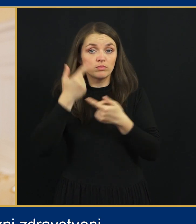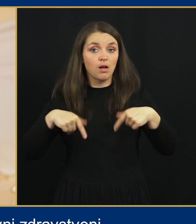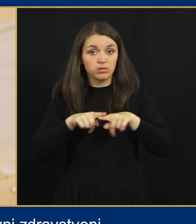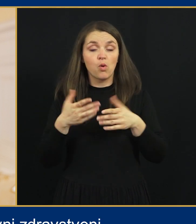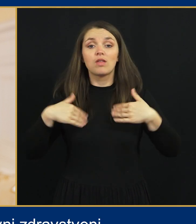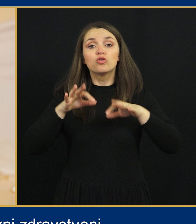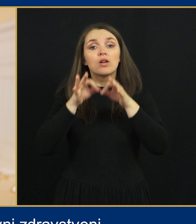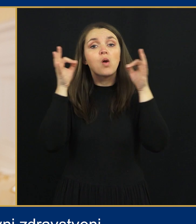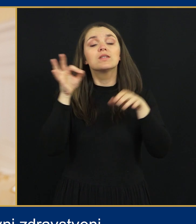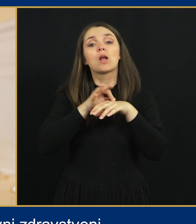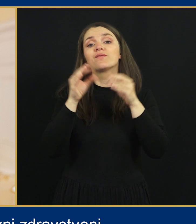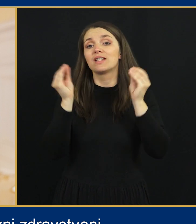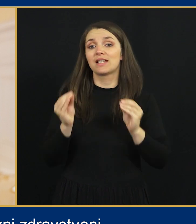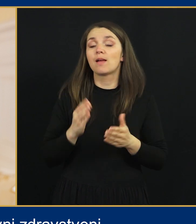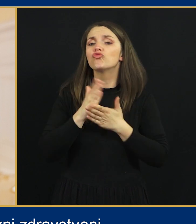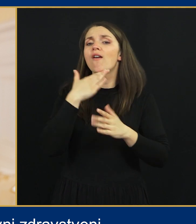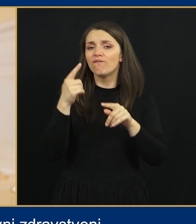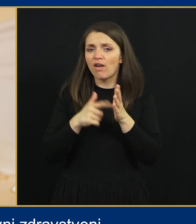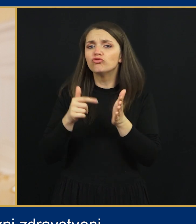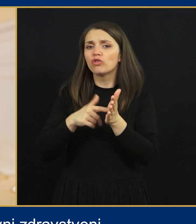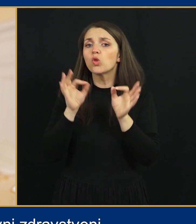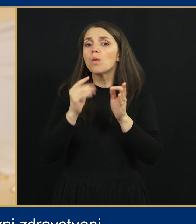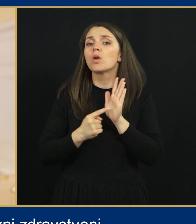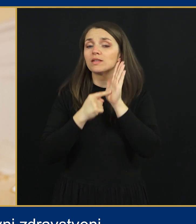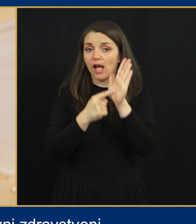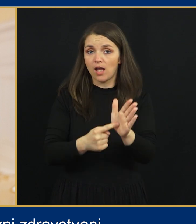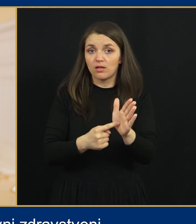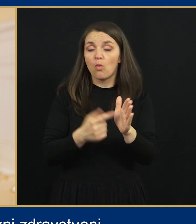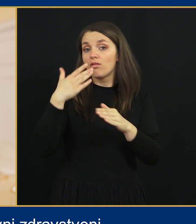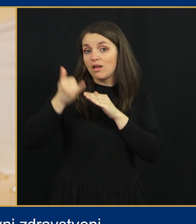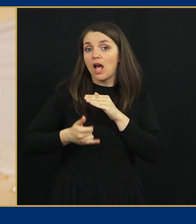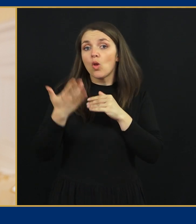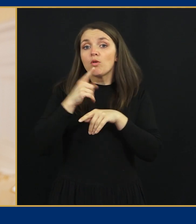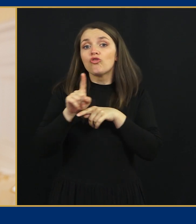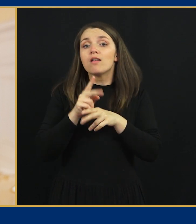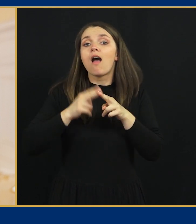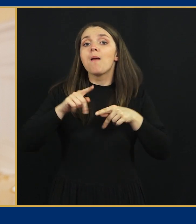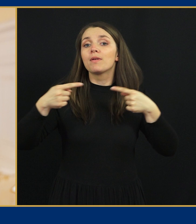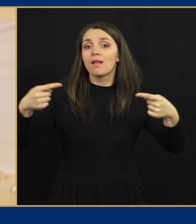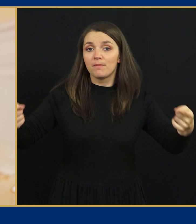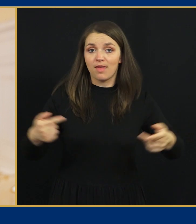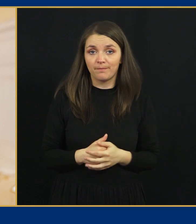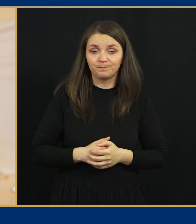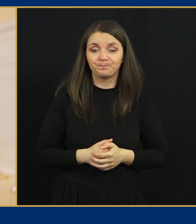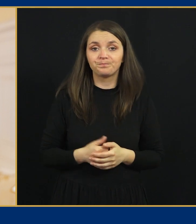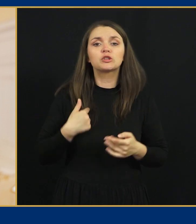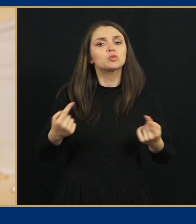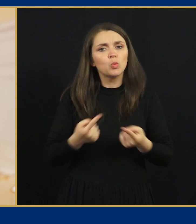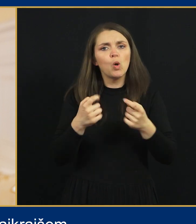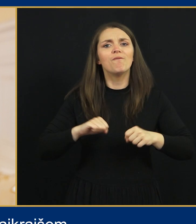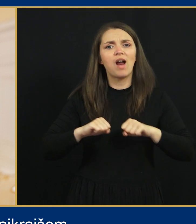sredstev. Ne pozabimo, da se je naš javni zdravstveni sistem že večkrat dobro izkazal, nazadnje v času